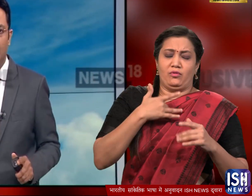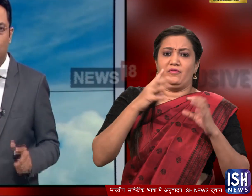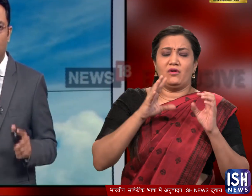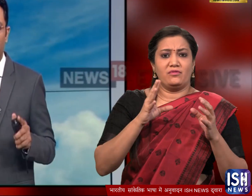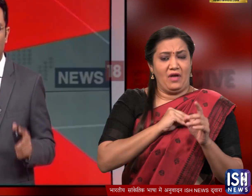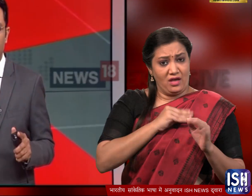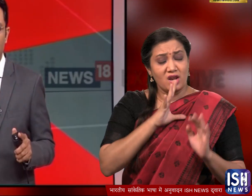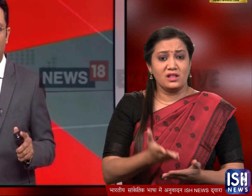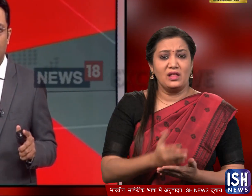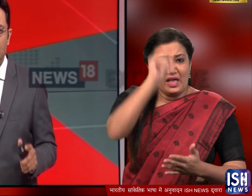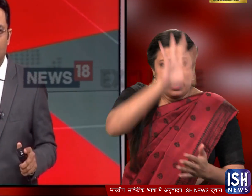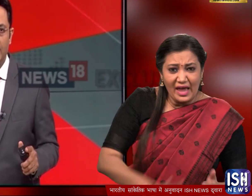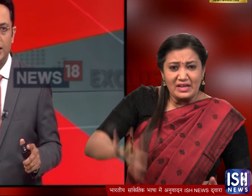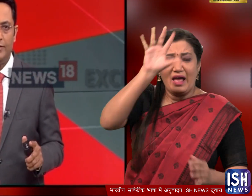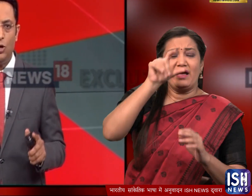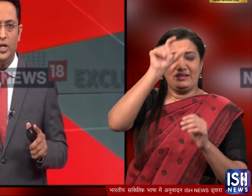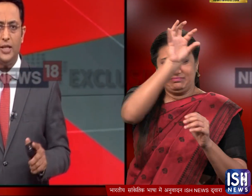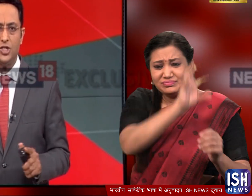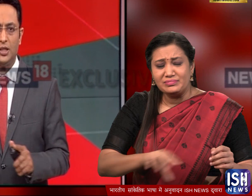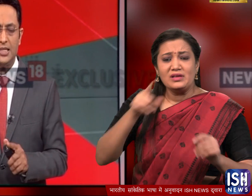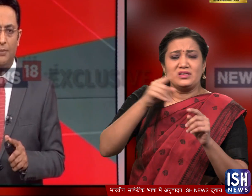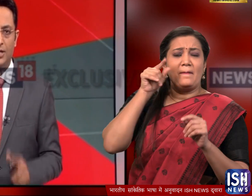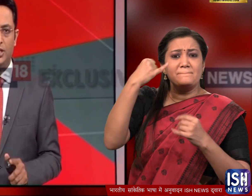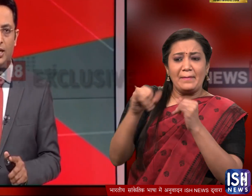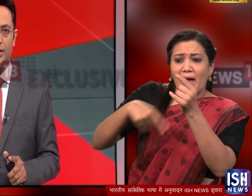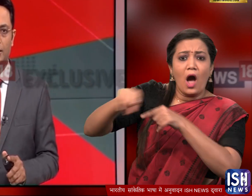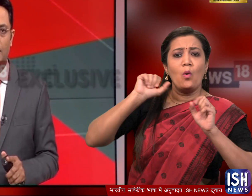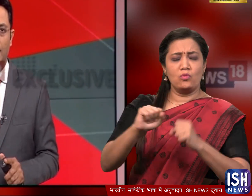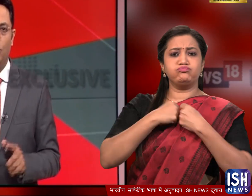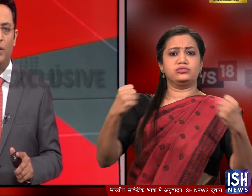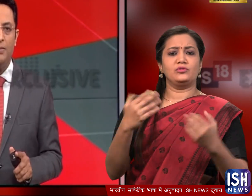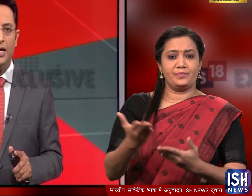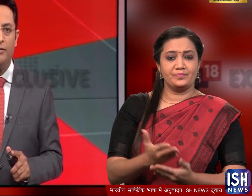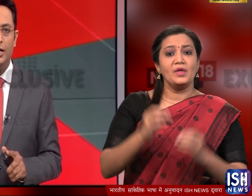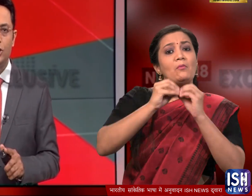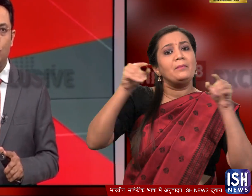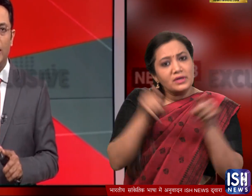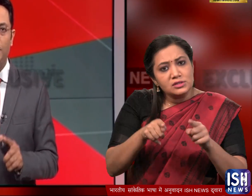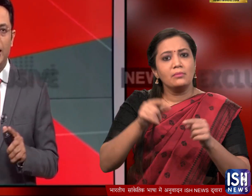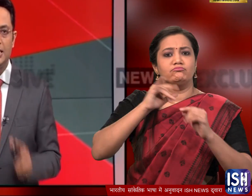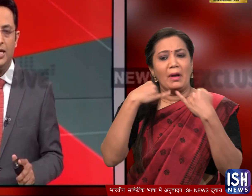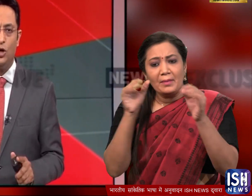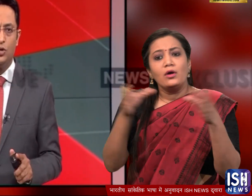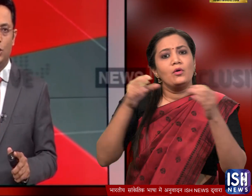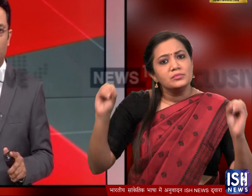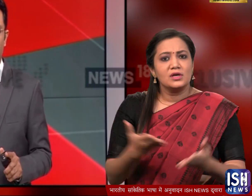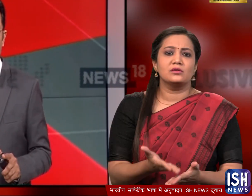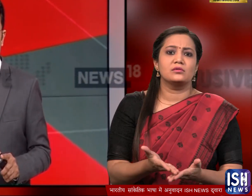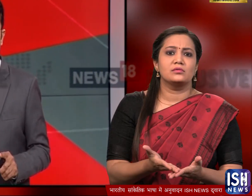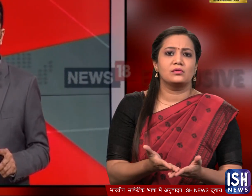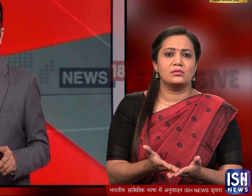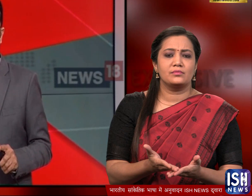है, क्योंकि हम पूरे देश में गैंगस्टर कहे जाने वालों की दहशत का साम्राज्य देख रहे हैं। मुंबई में अंडरवर्ल्ड की शुरुआत भी ऐसे ही गिरोहों से